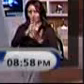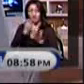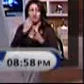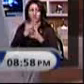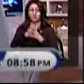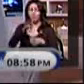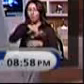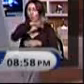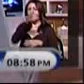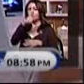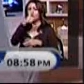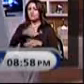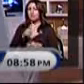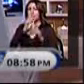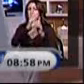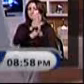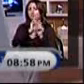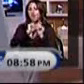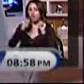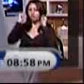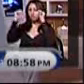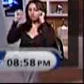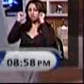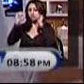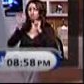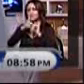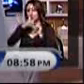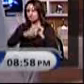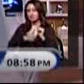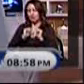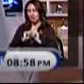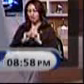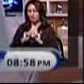جدا، وعارف بعض الاسماء زي الاسامي